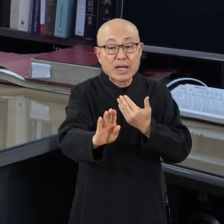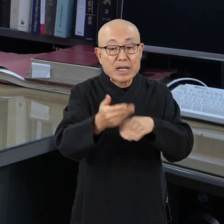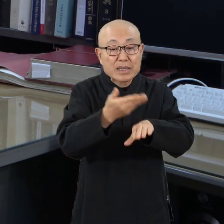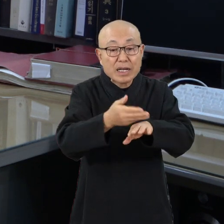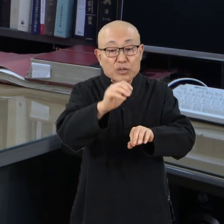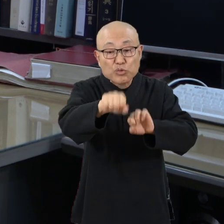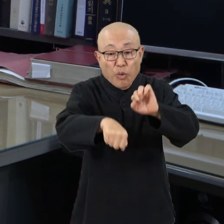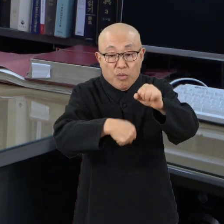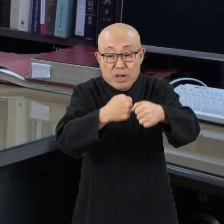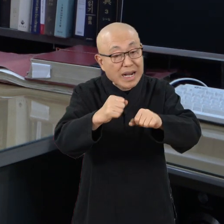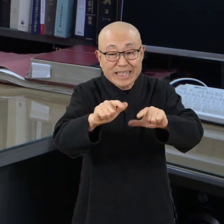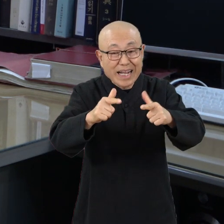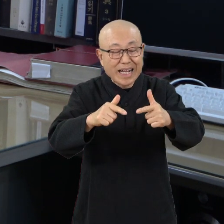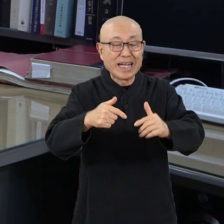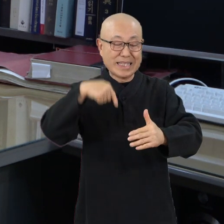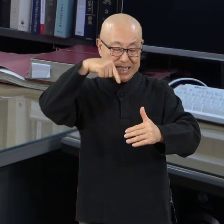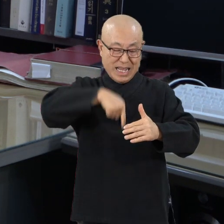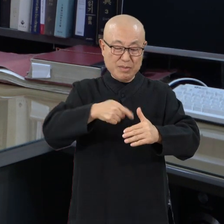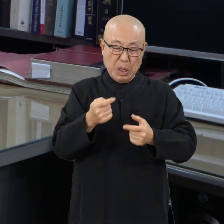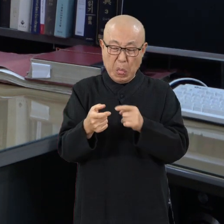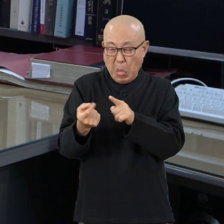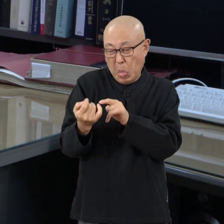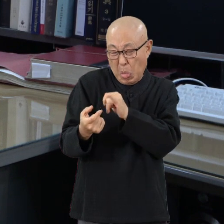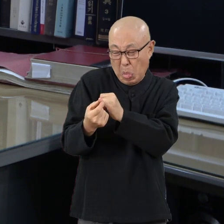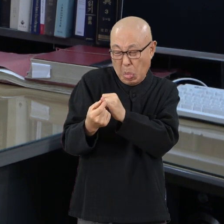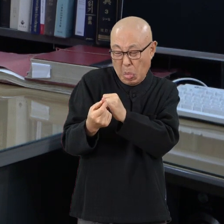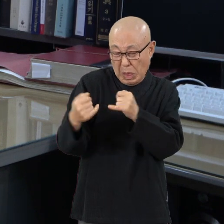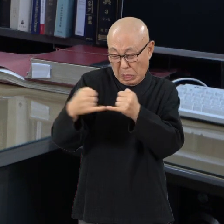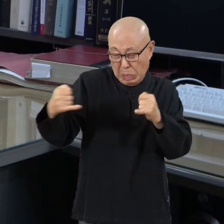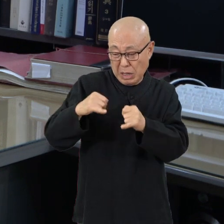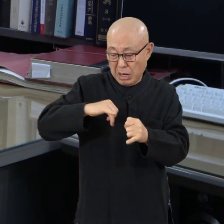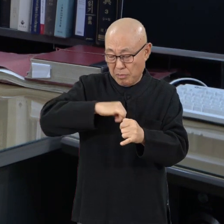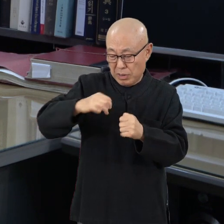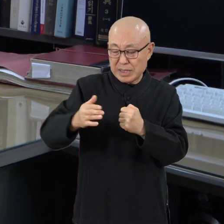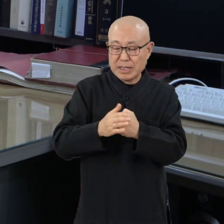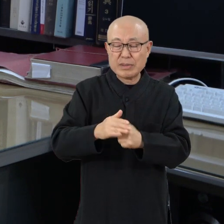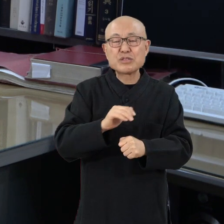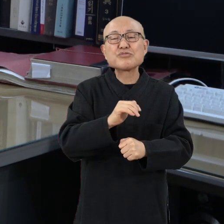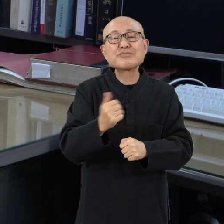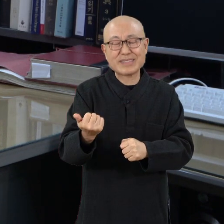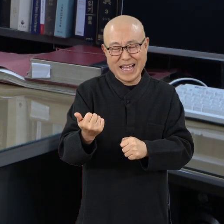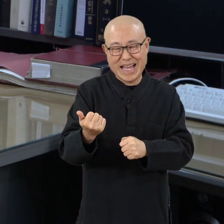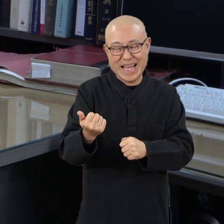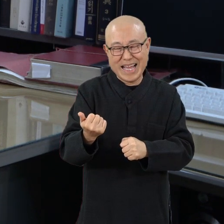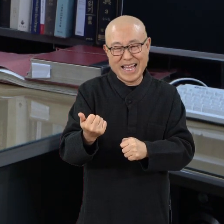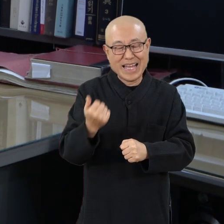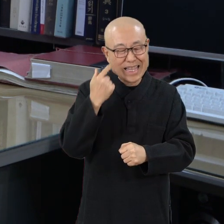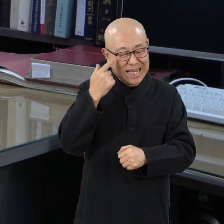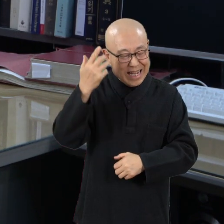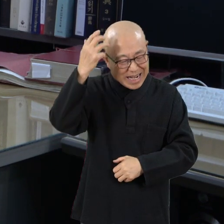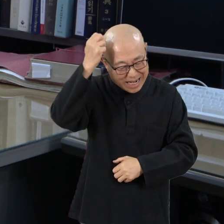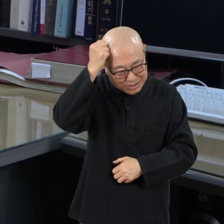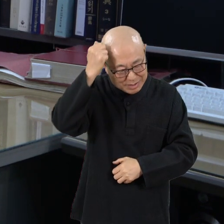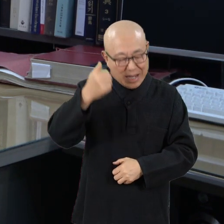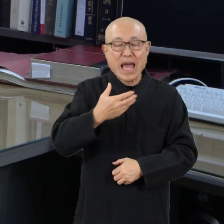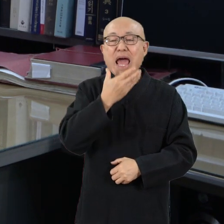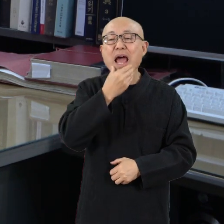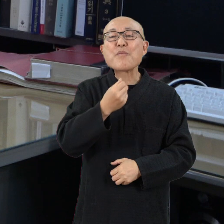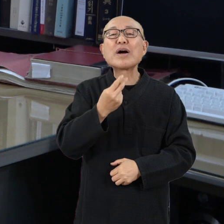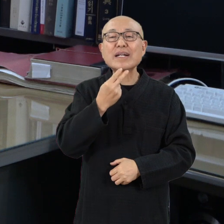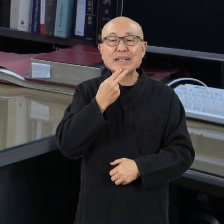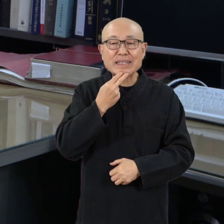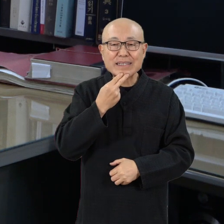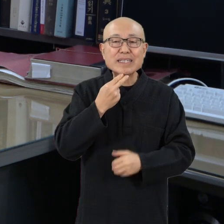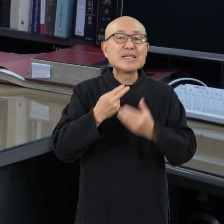나를 어떻게 하지 못한다. 그런 마음을 꼭 간직하시면요. 그러면 행복할 때도 불행할 때도 나를